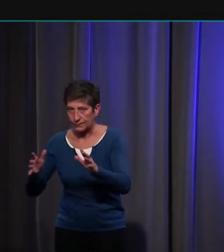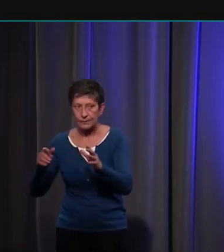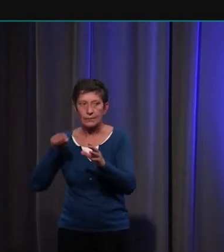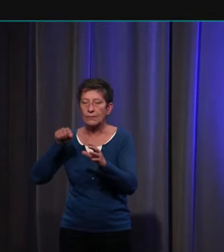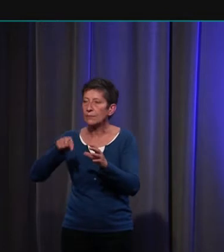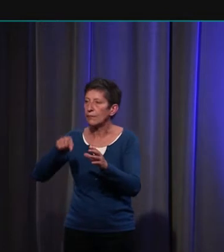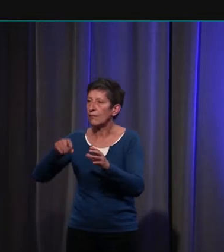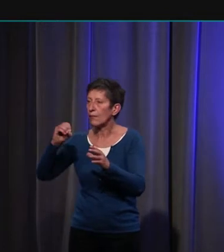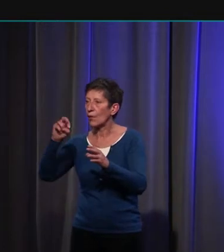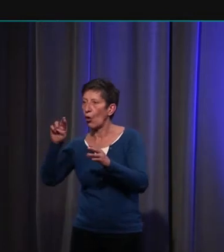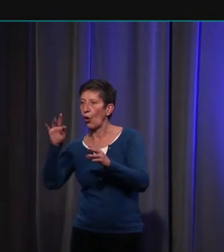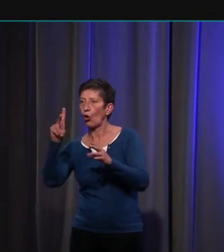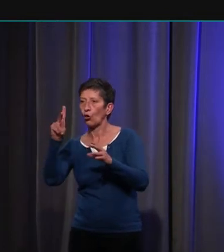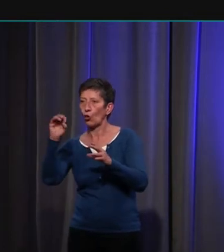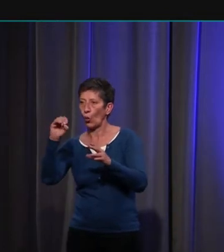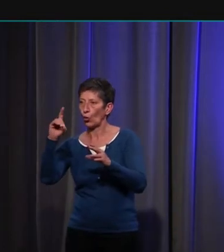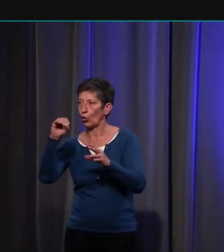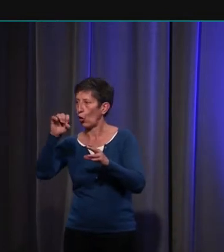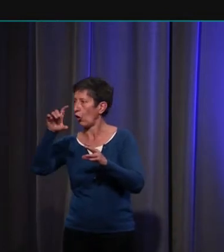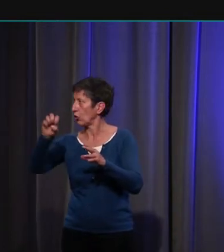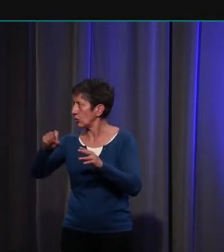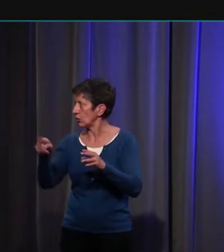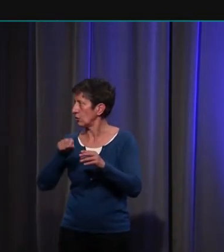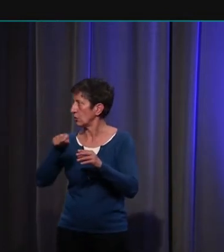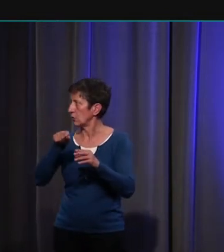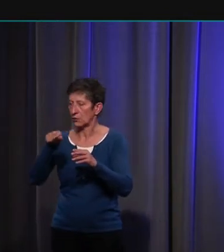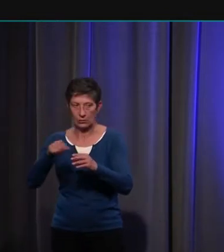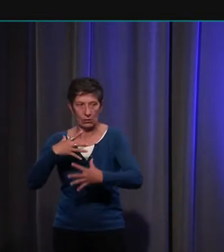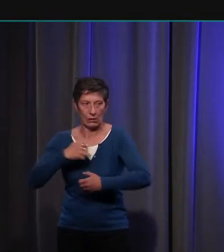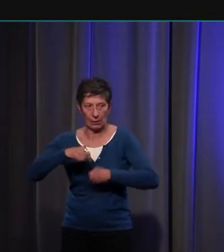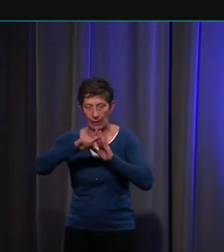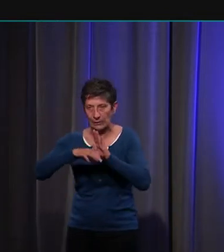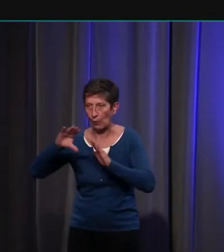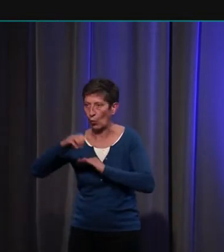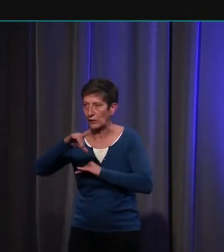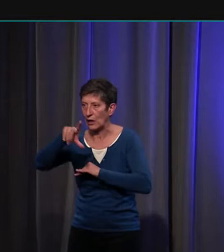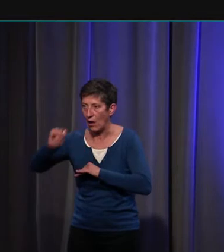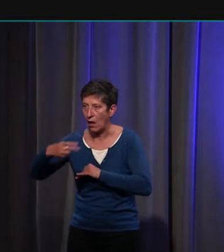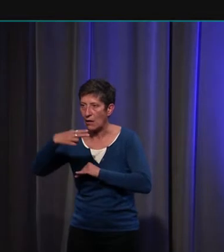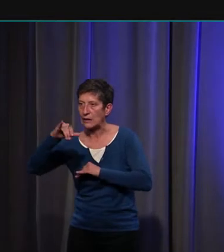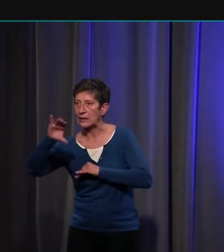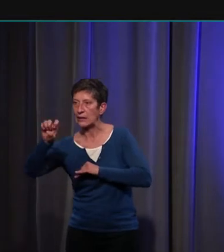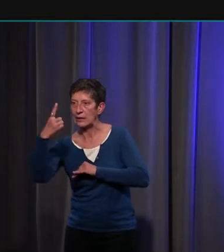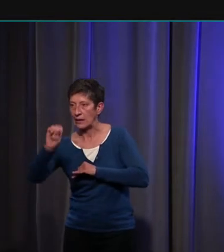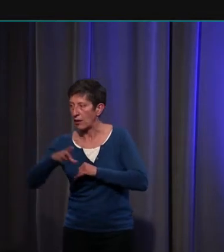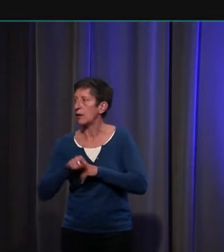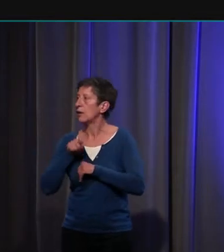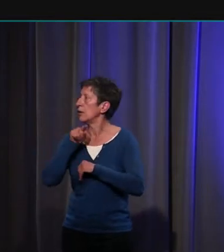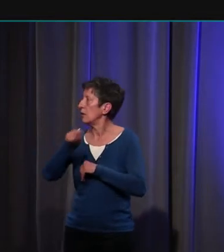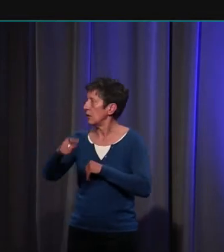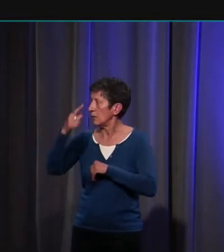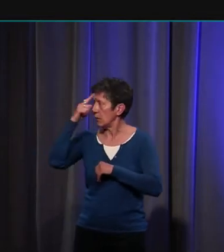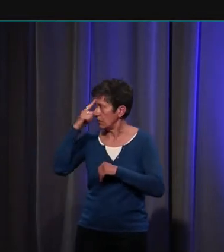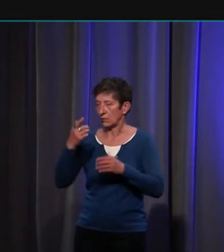sont des orthodoxes c'est-à-dire qui accepte les principes du concile de nicée de 325 particulier la double nature humaine et divine